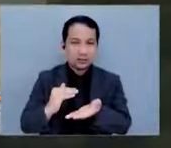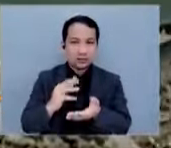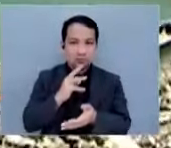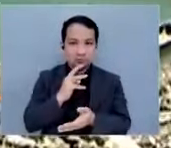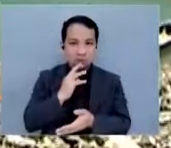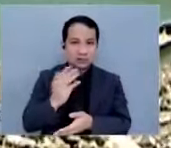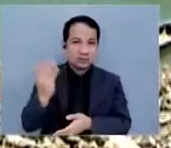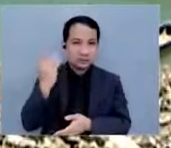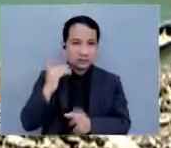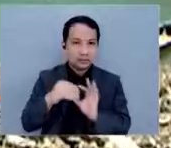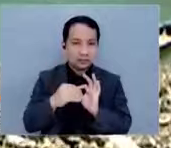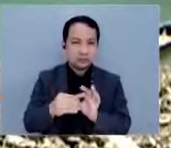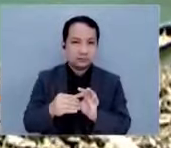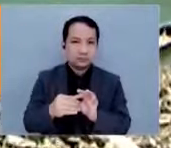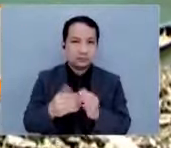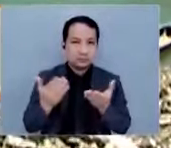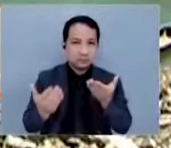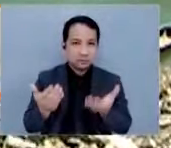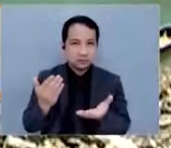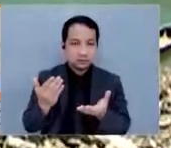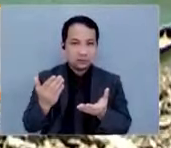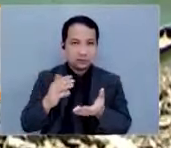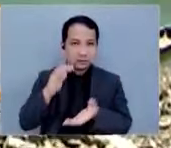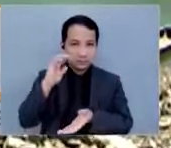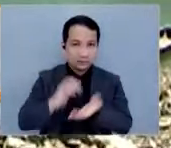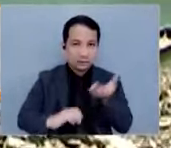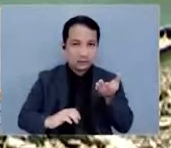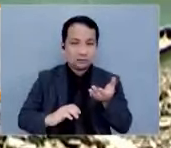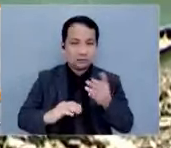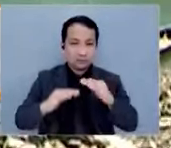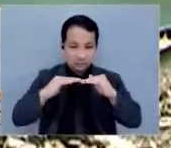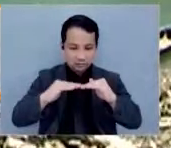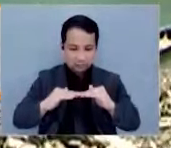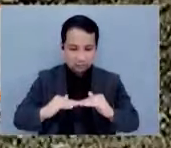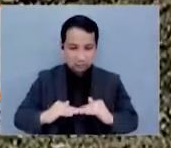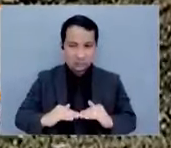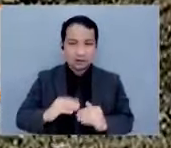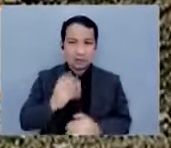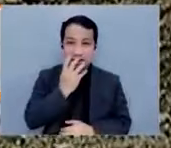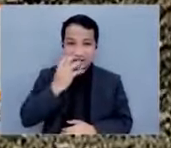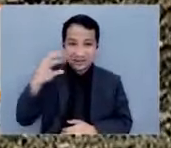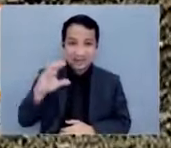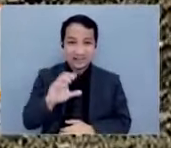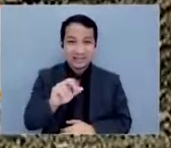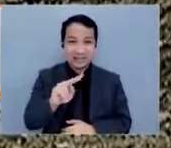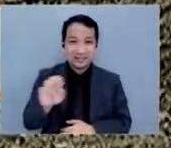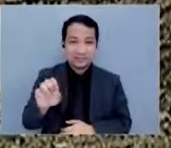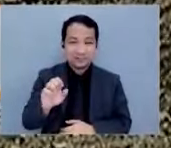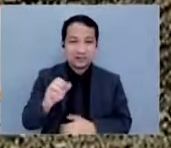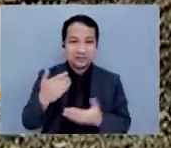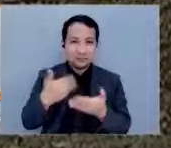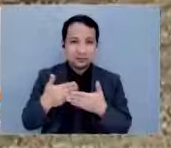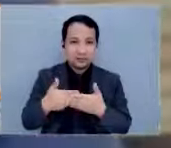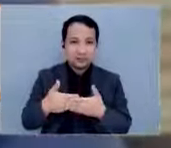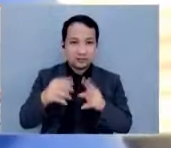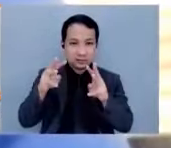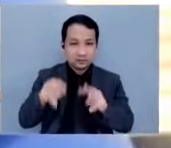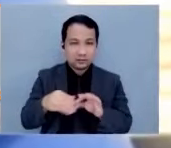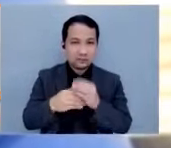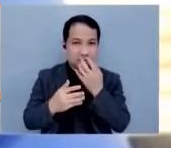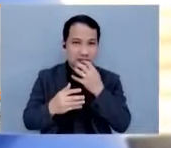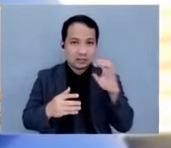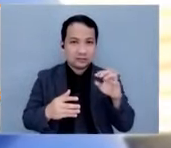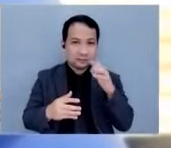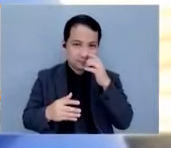Enero. Posible para matapyasan yan dulot ng umiiral na El Nino at sasabay na panahon ng tag-init. The trend